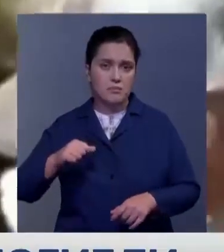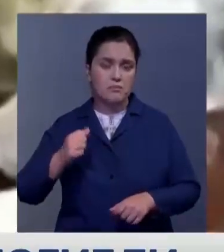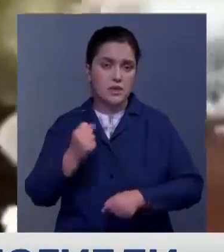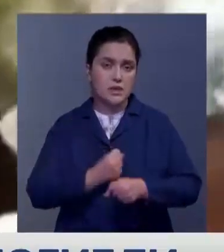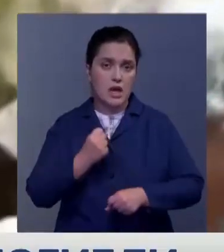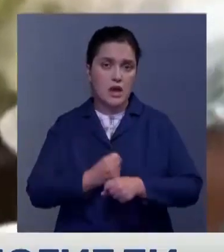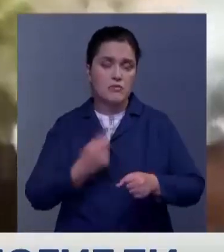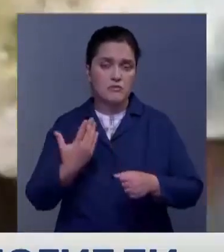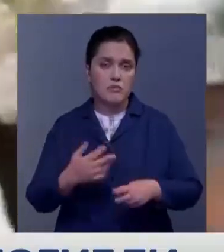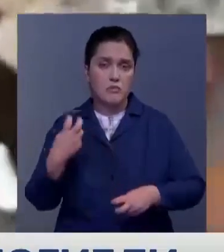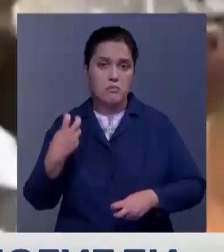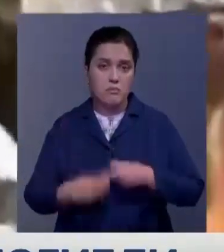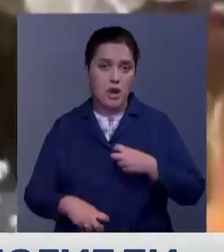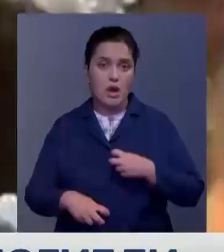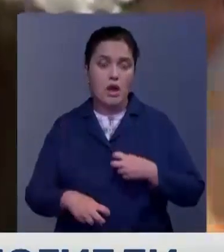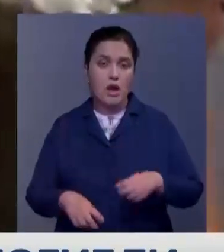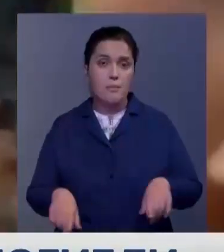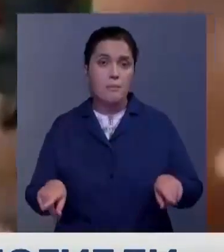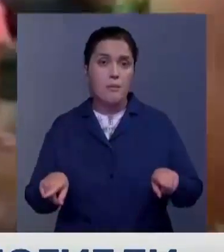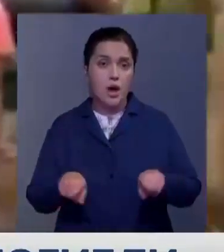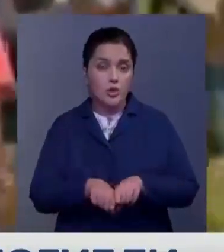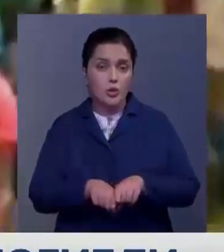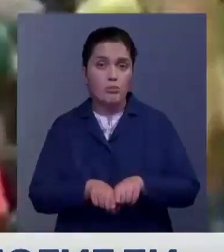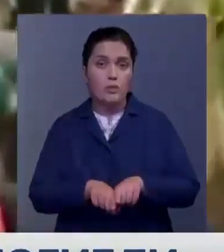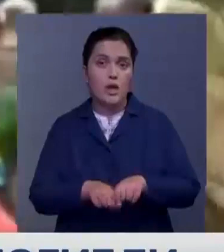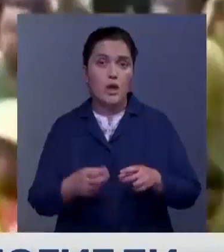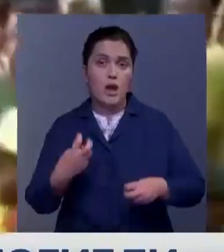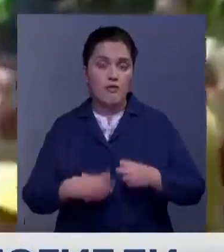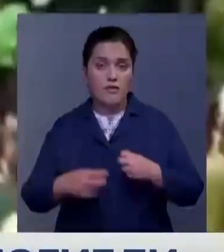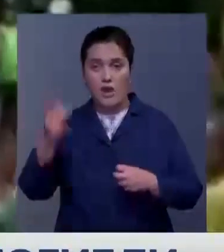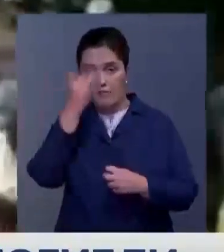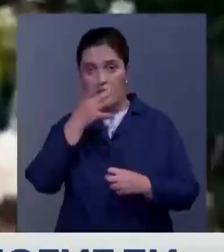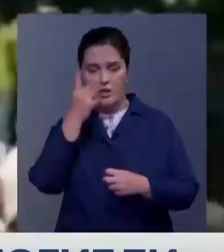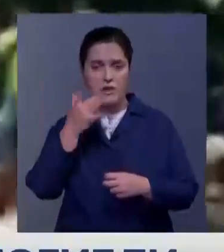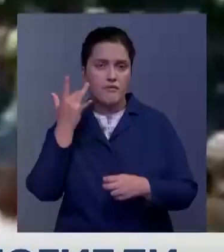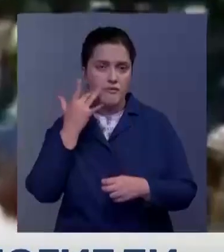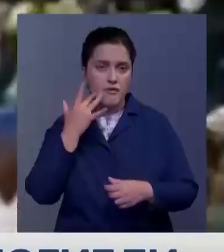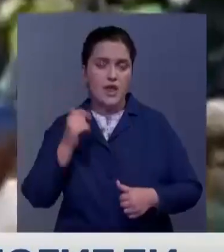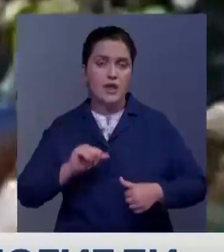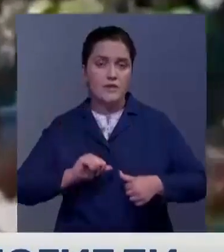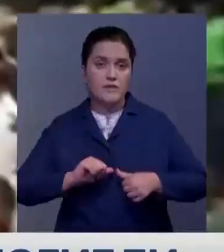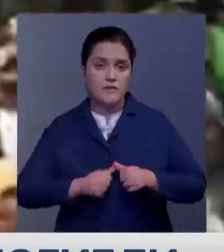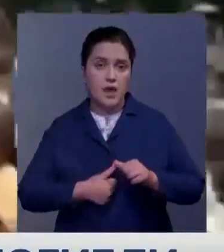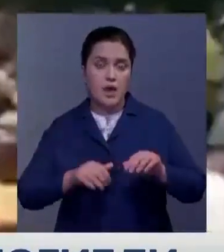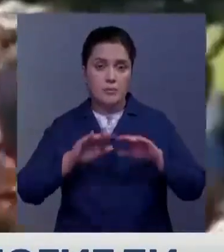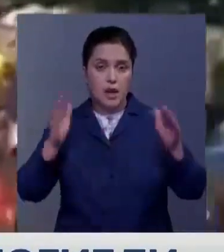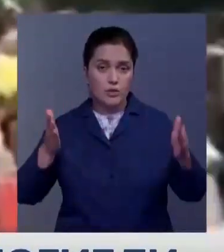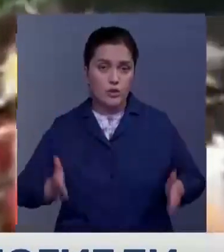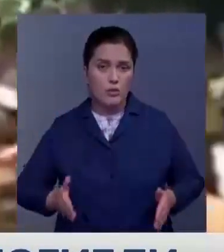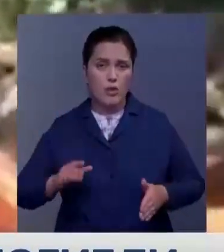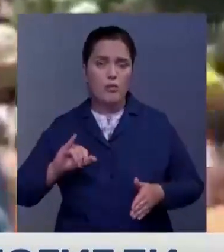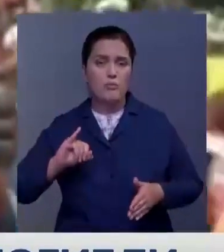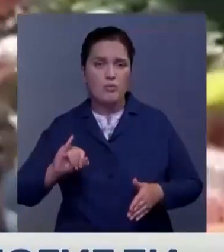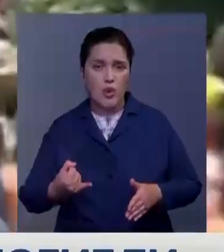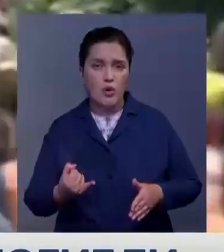шахты не выдержала и рухнула. Подобные аварии в этой африканской стране не редкость. Своды подобных сооружений